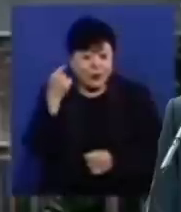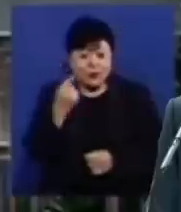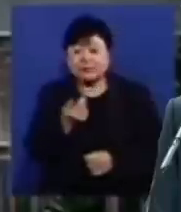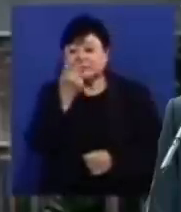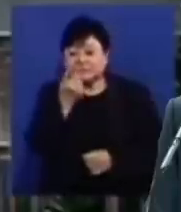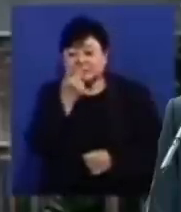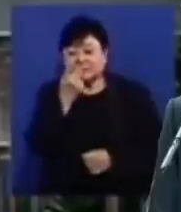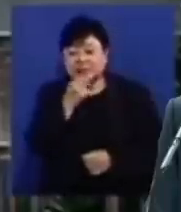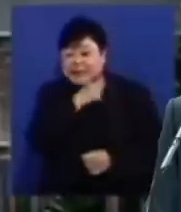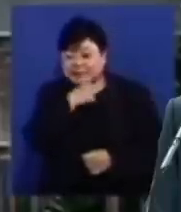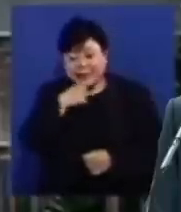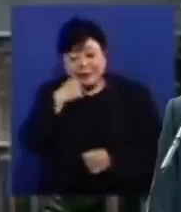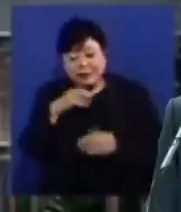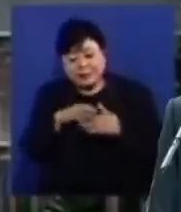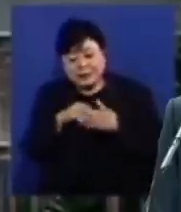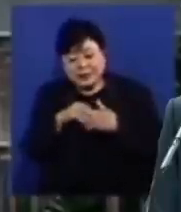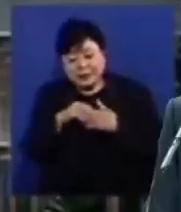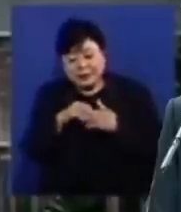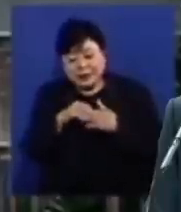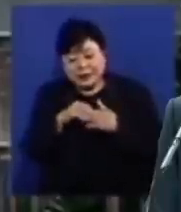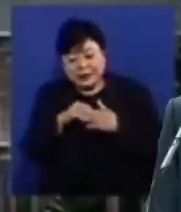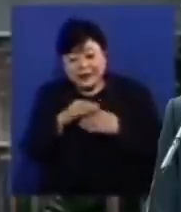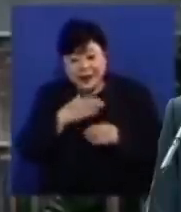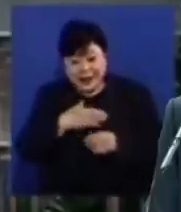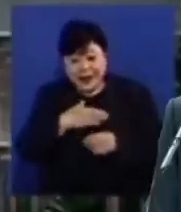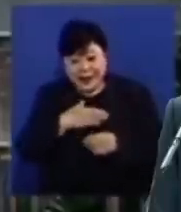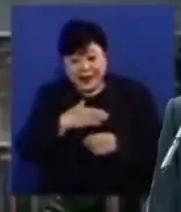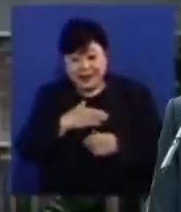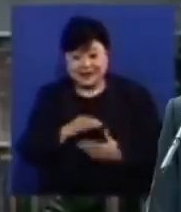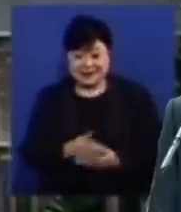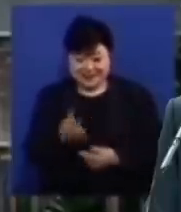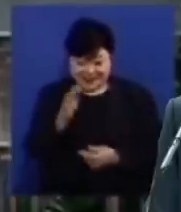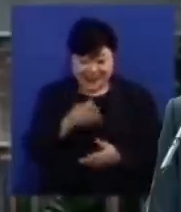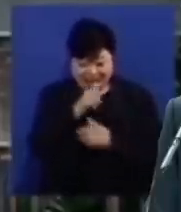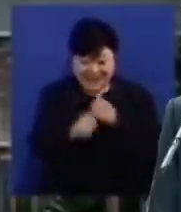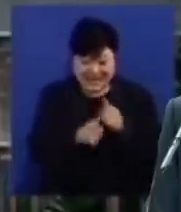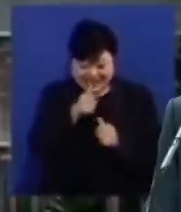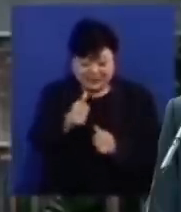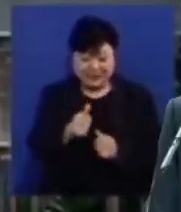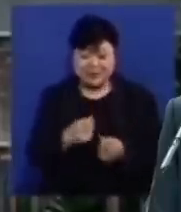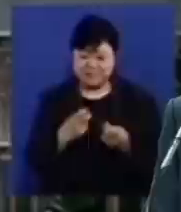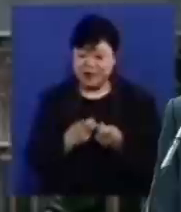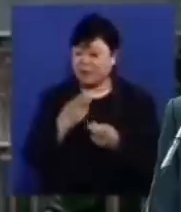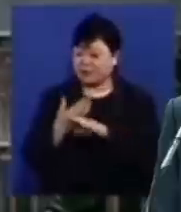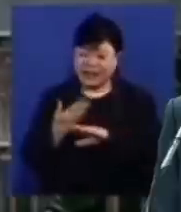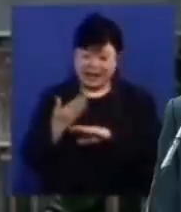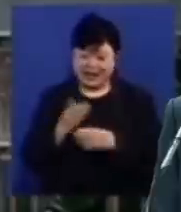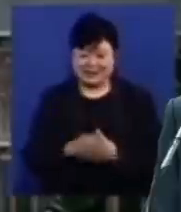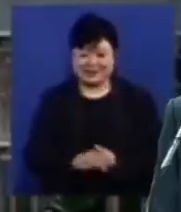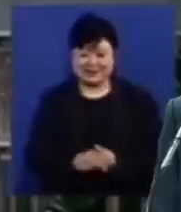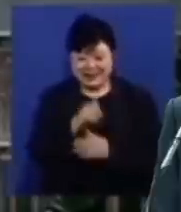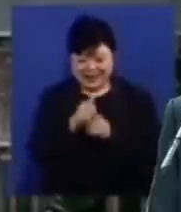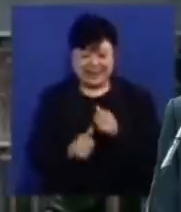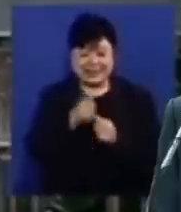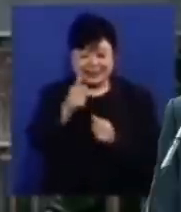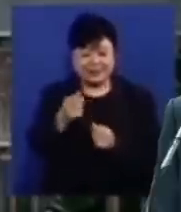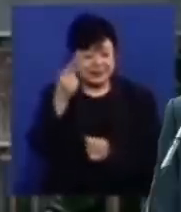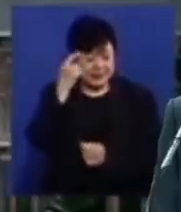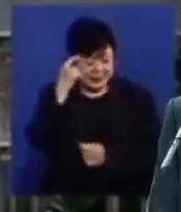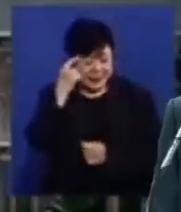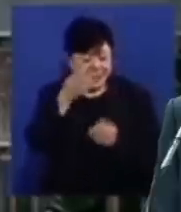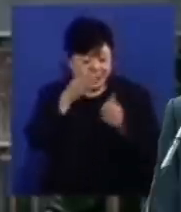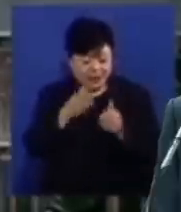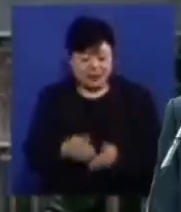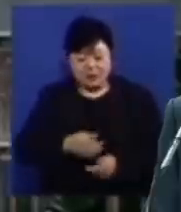냄새 맡고 맛보고 만져봐야 우리와 같이 있는 줄 알았는데 하나님은 그런 방식을 취하지 않고 하나님은 생각을